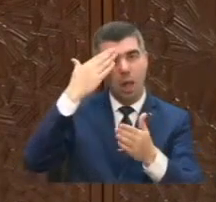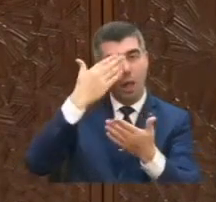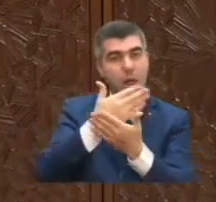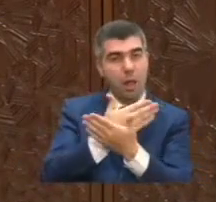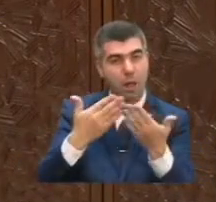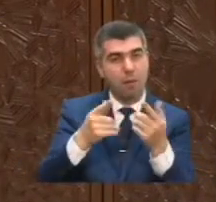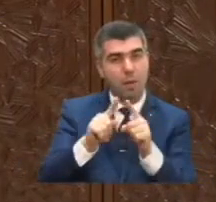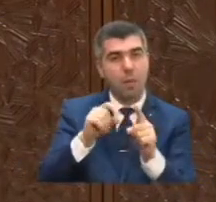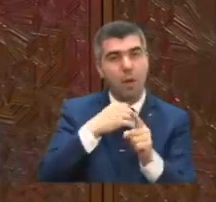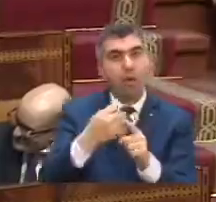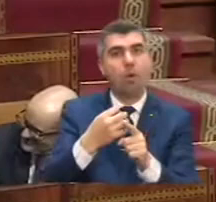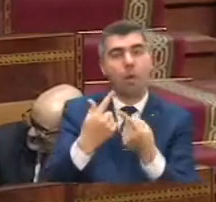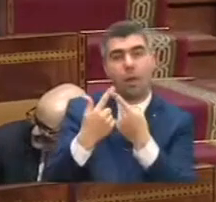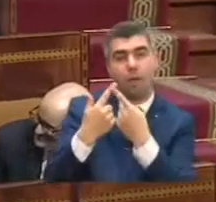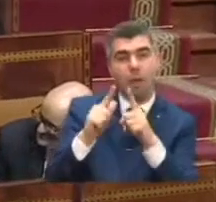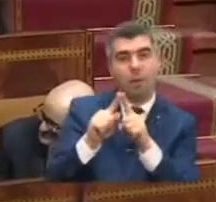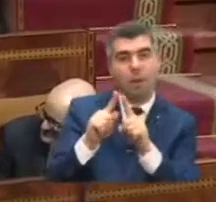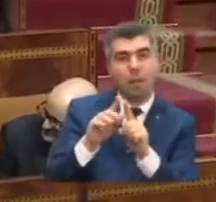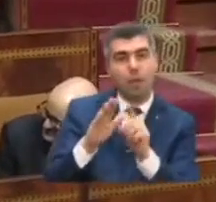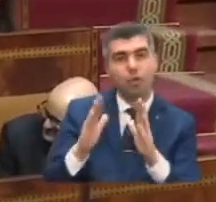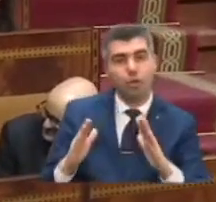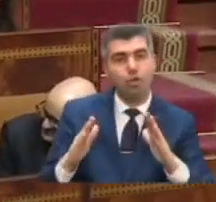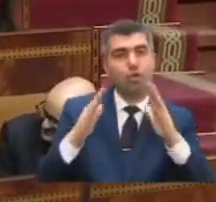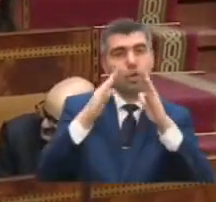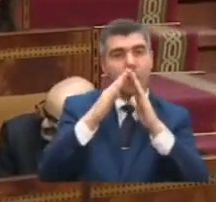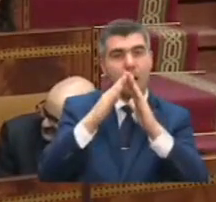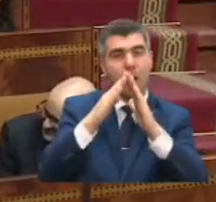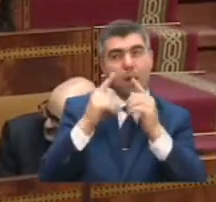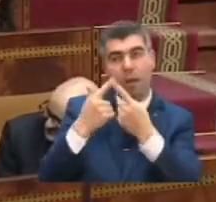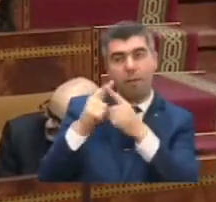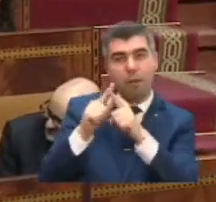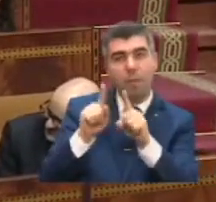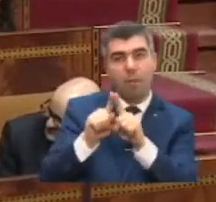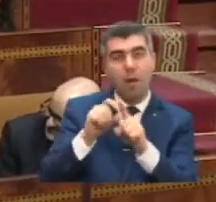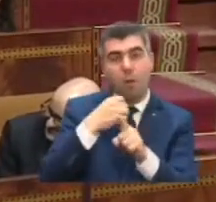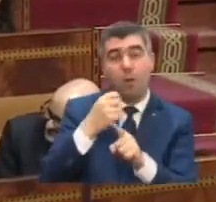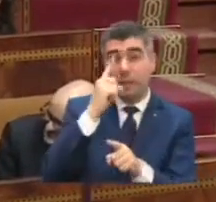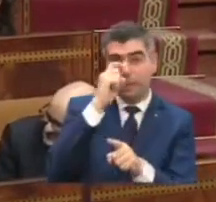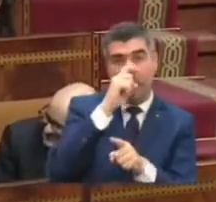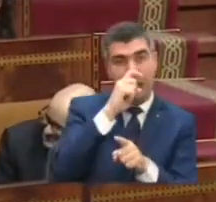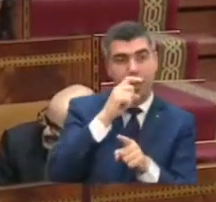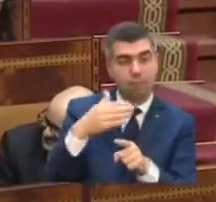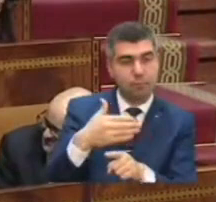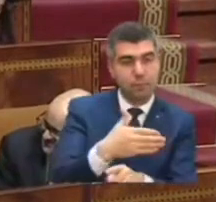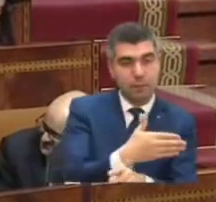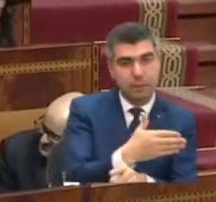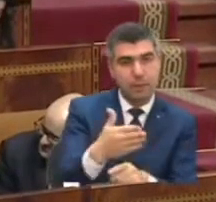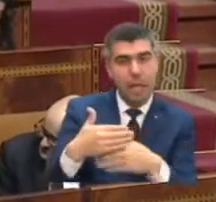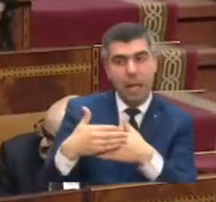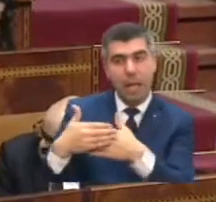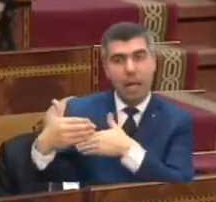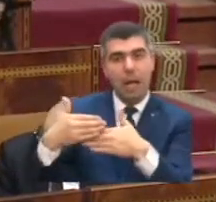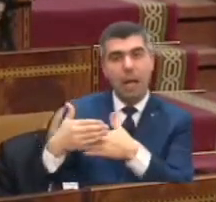وتيزين تلغونت وتيزين بشكو هي مقاطع طرقيه عباره عن حواجز خطيره تحيط بجهات درعا تفيلات من